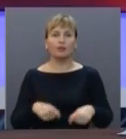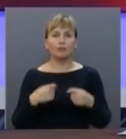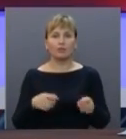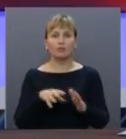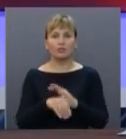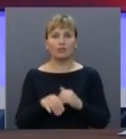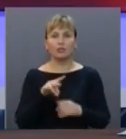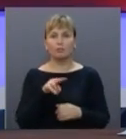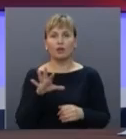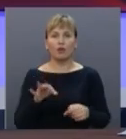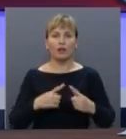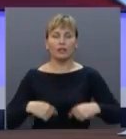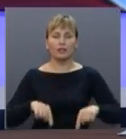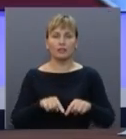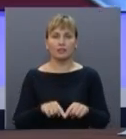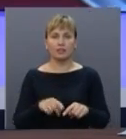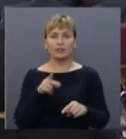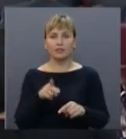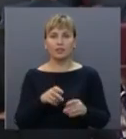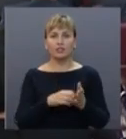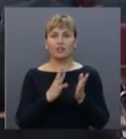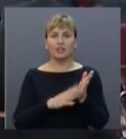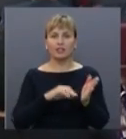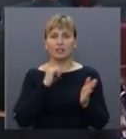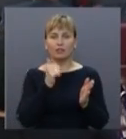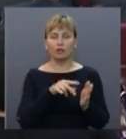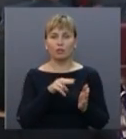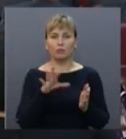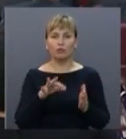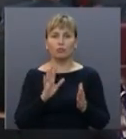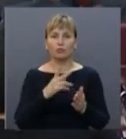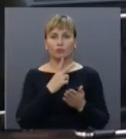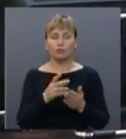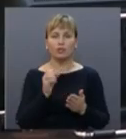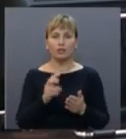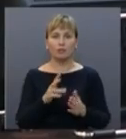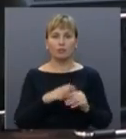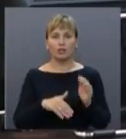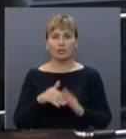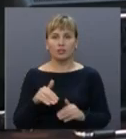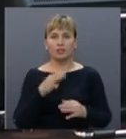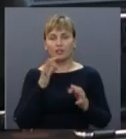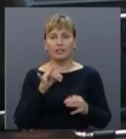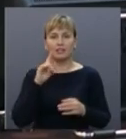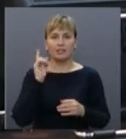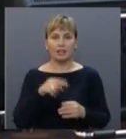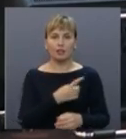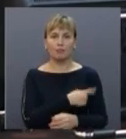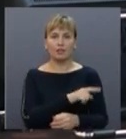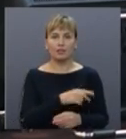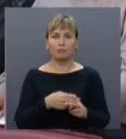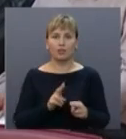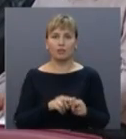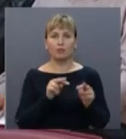ведение неправительственных организаций. С 2019 года НПО будут оценивать также практические навыки и знания медиков. При